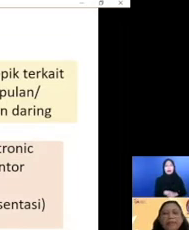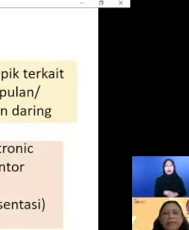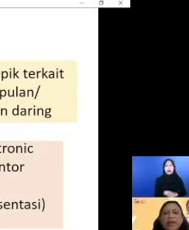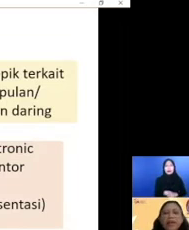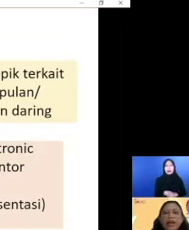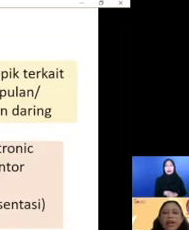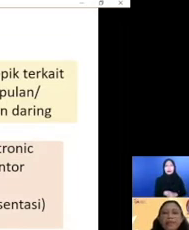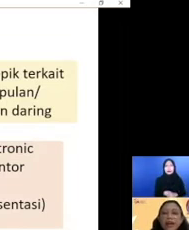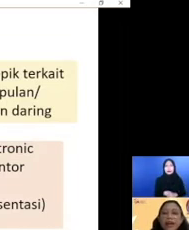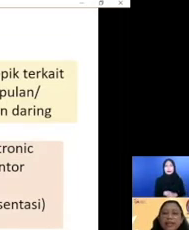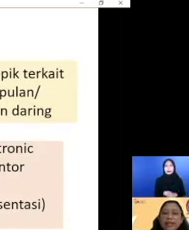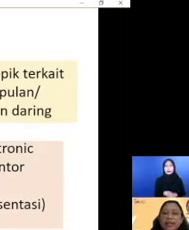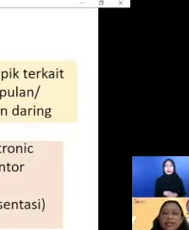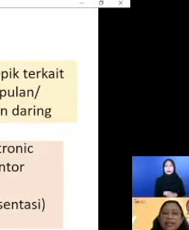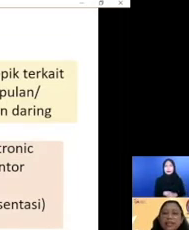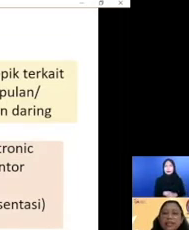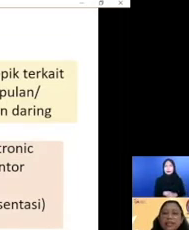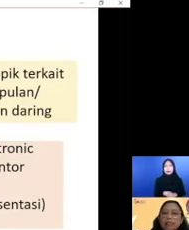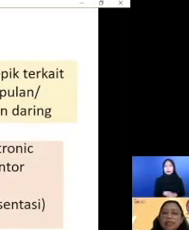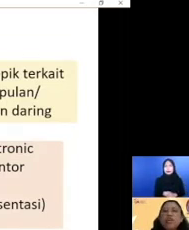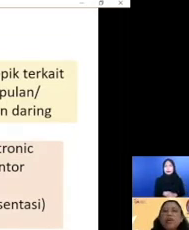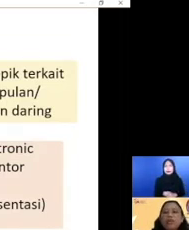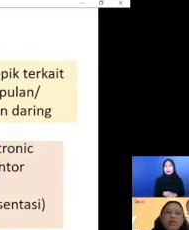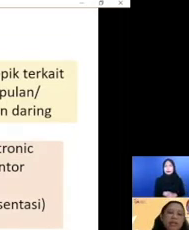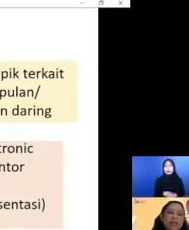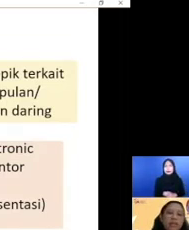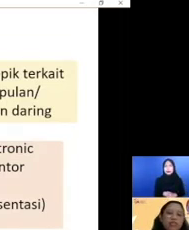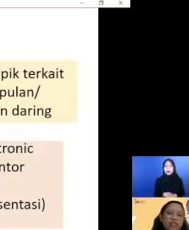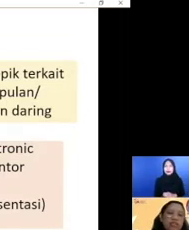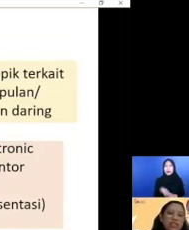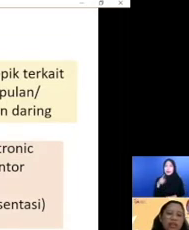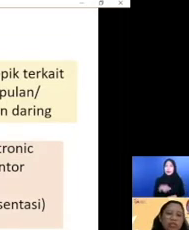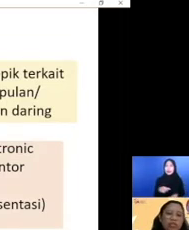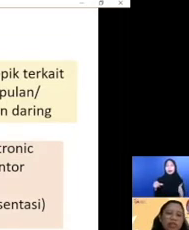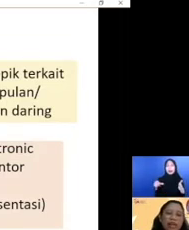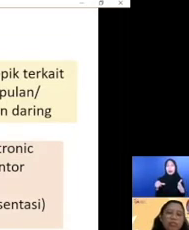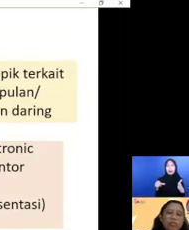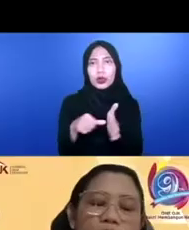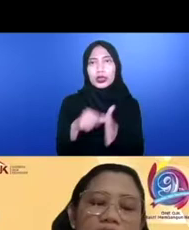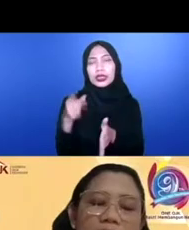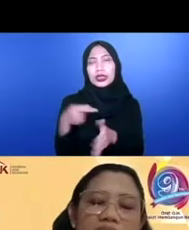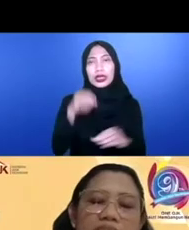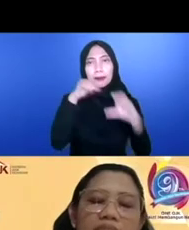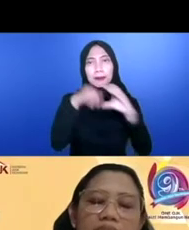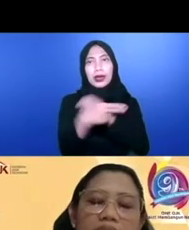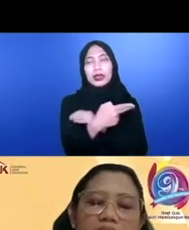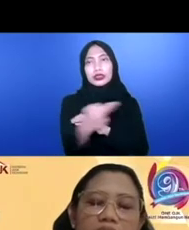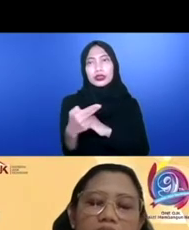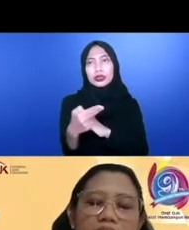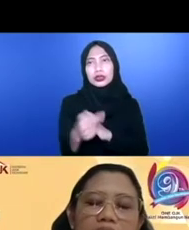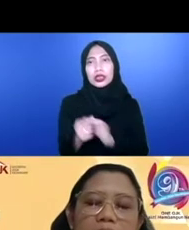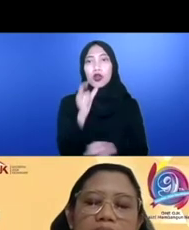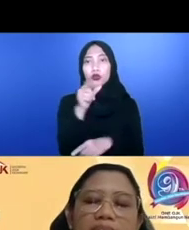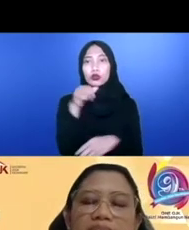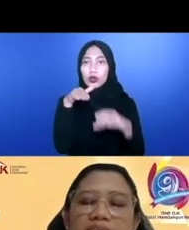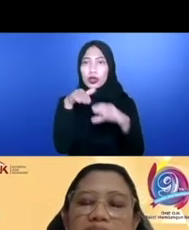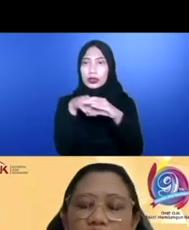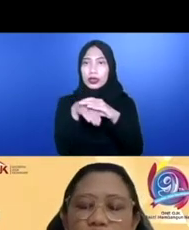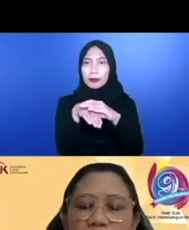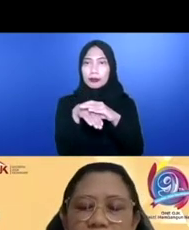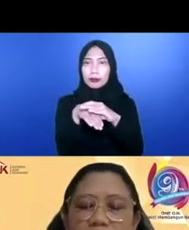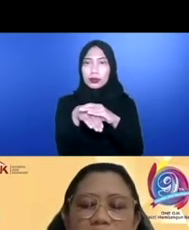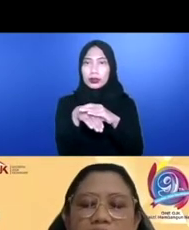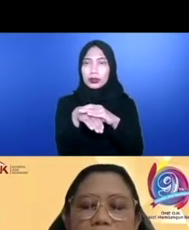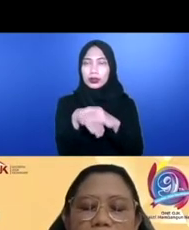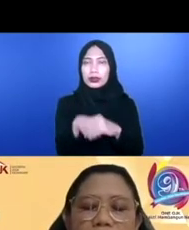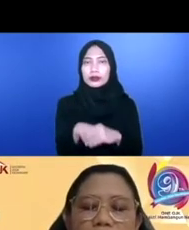beda. Makanya di sini perlu juga bantuan dari Bank Indonesia untuk tabungan yang BSA, seperti halnya